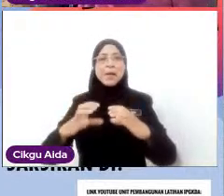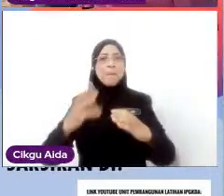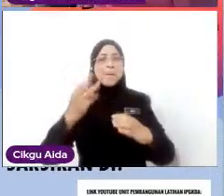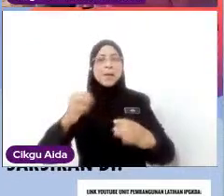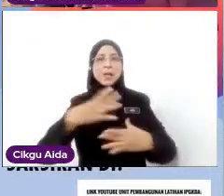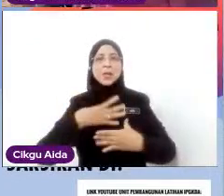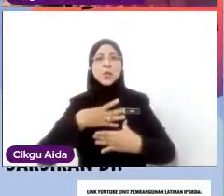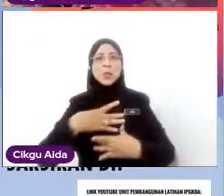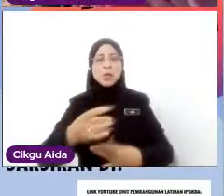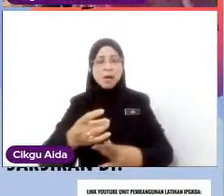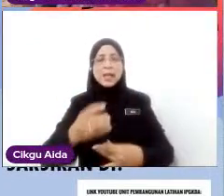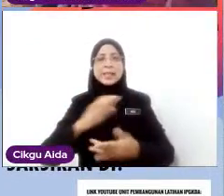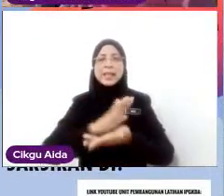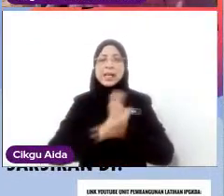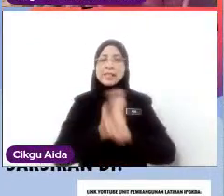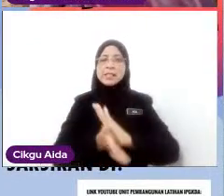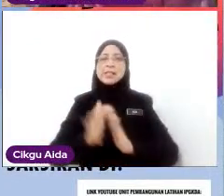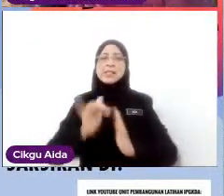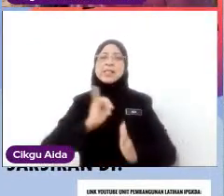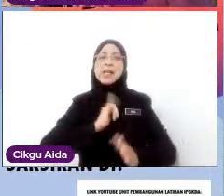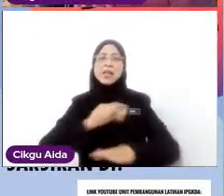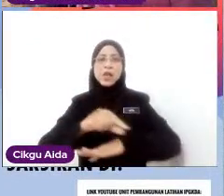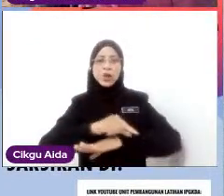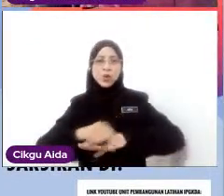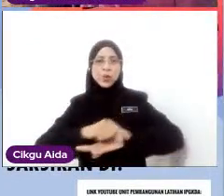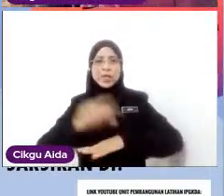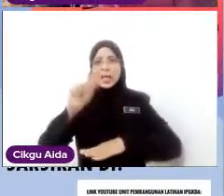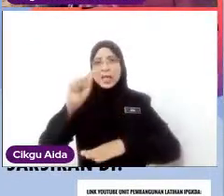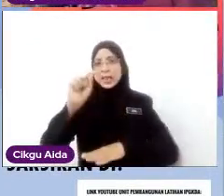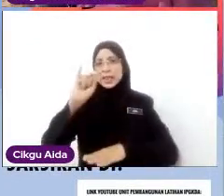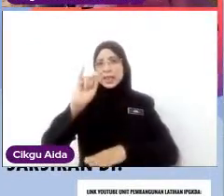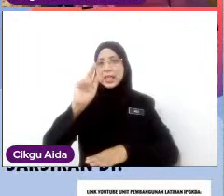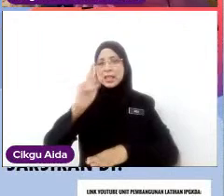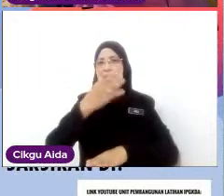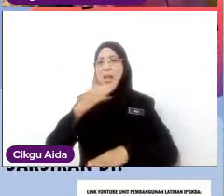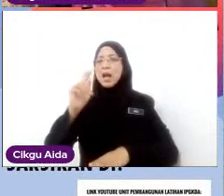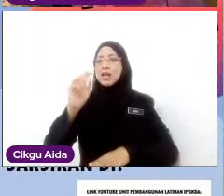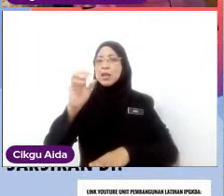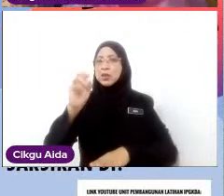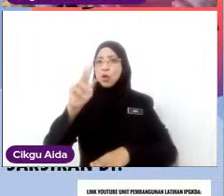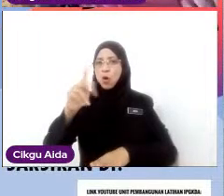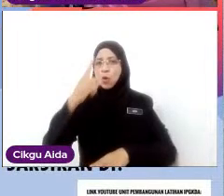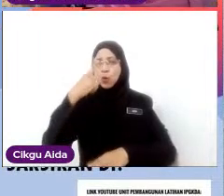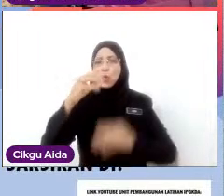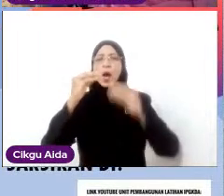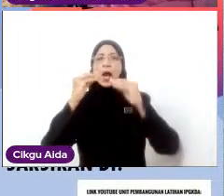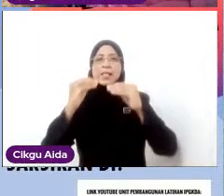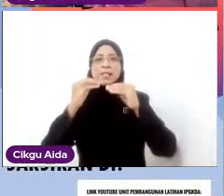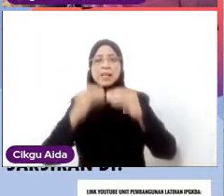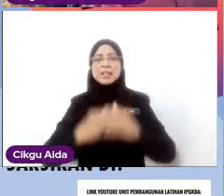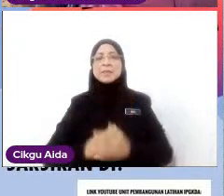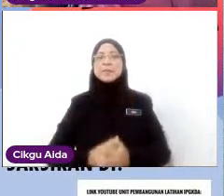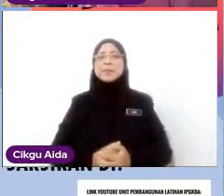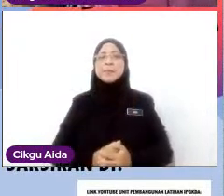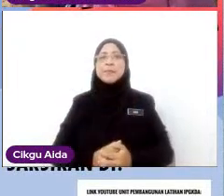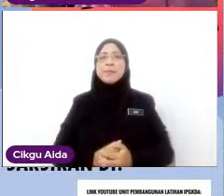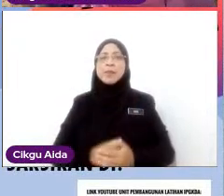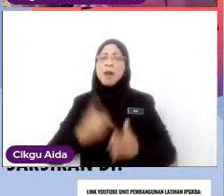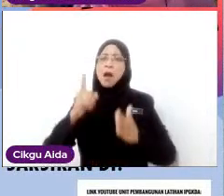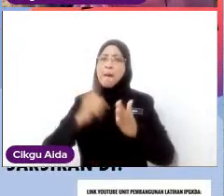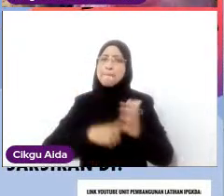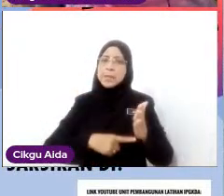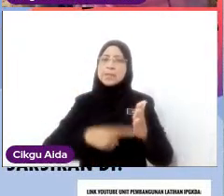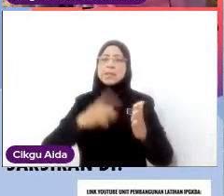di TikTok. Jadi itulah kita menggunakan pelbagai medium untuk dekati murid. Okey, apa impak inovasi